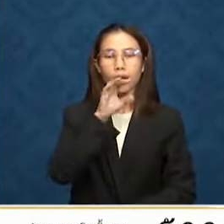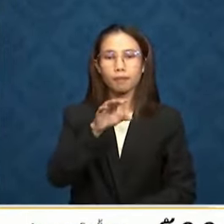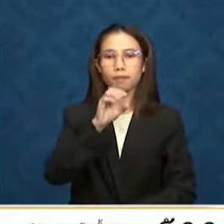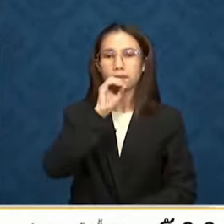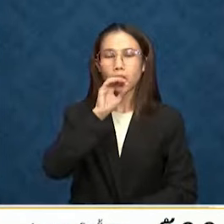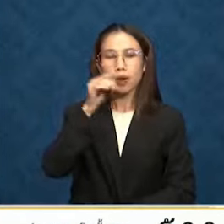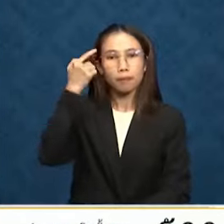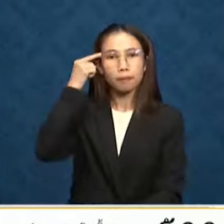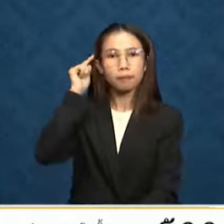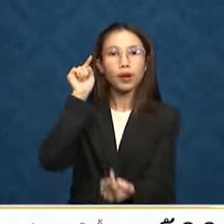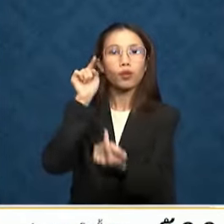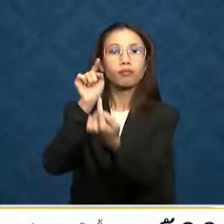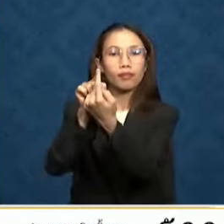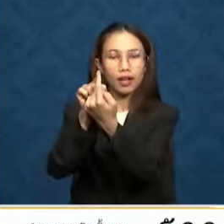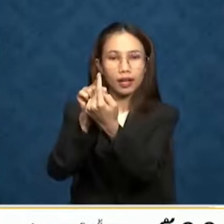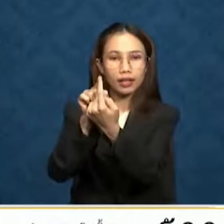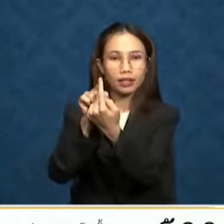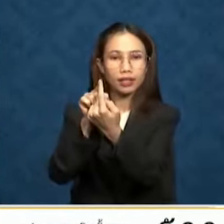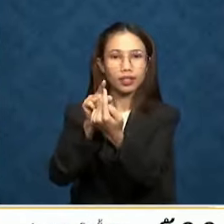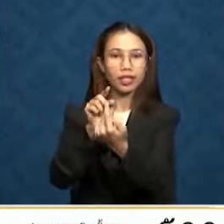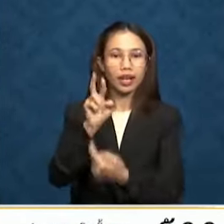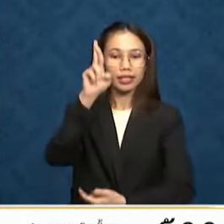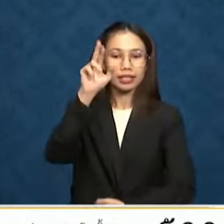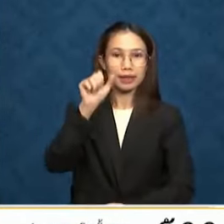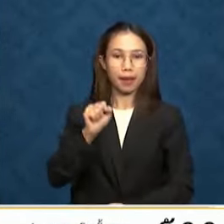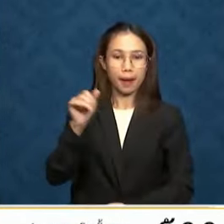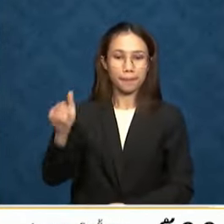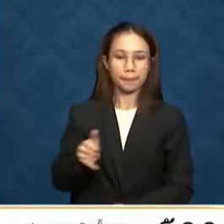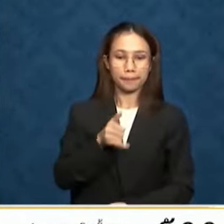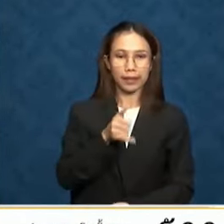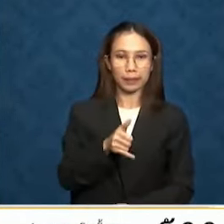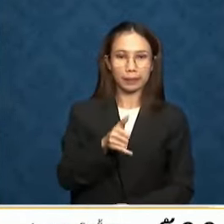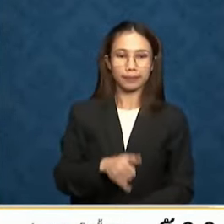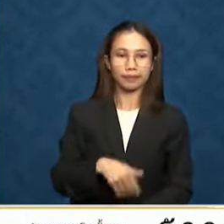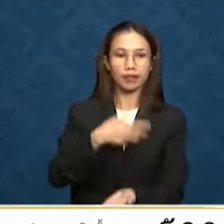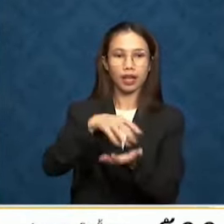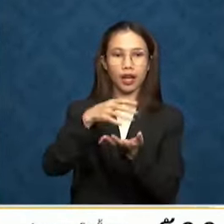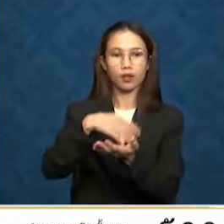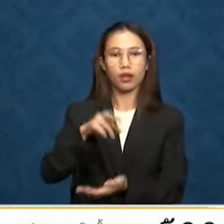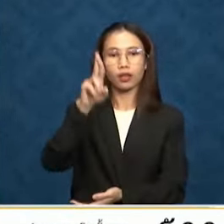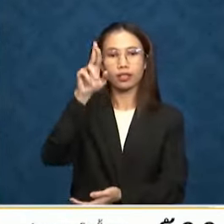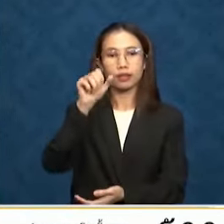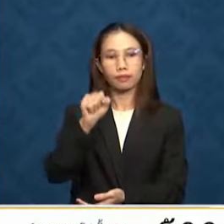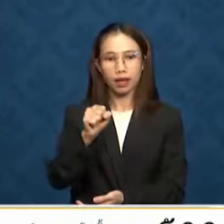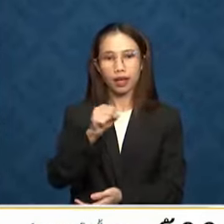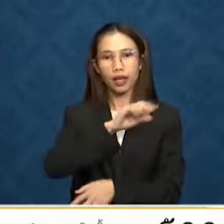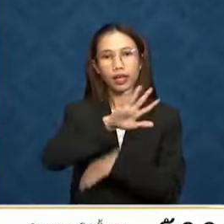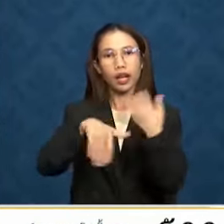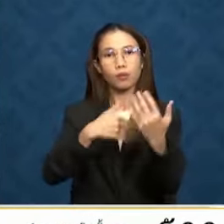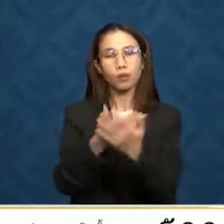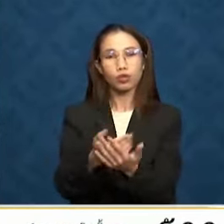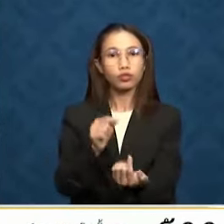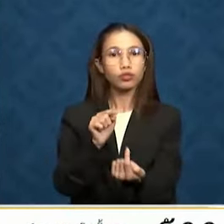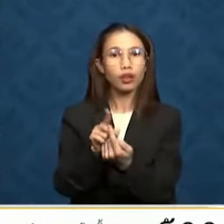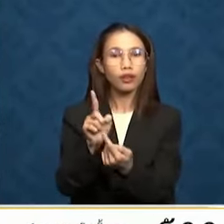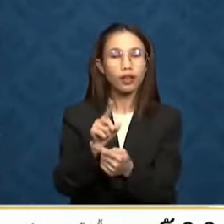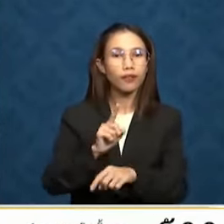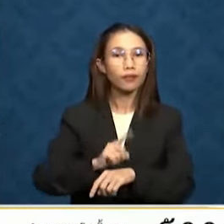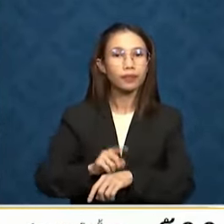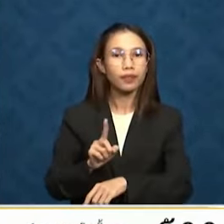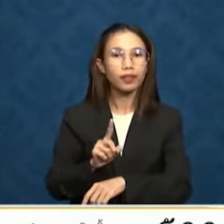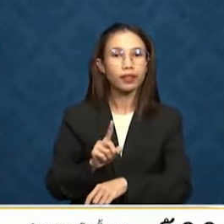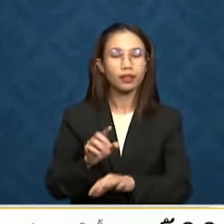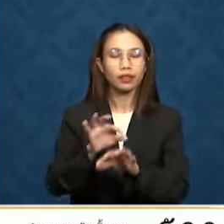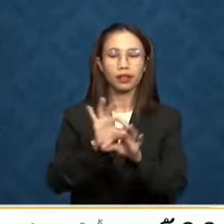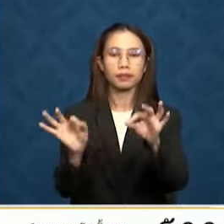เป้าหมายค่ะเอาในสภาแห่งนี้นะคะต่อหน้าพวกเราทุกคนตอนไหนคะตอนที่ร่าง